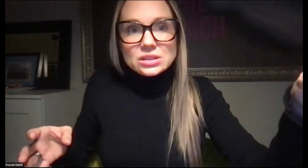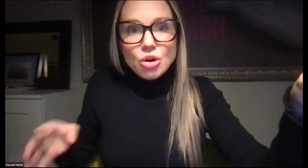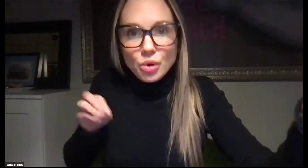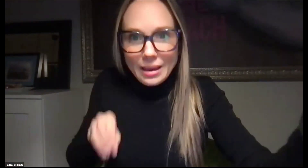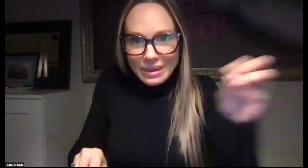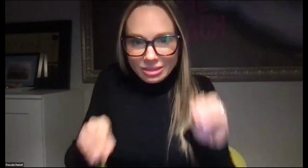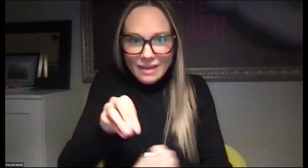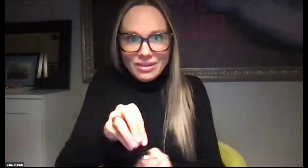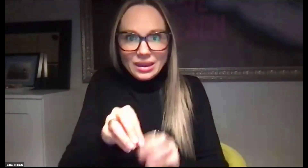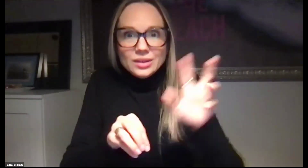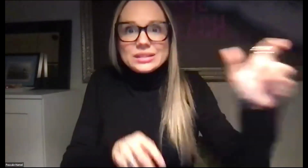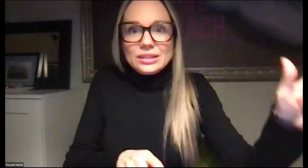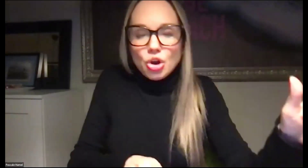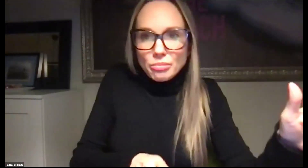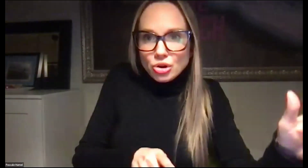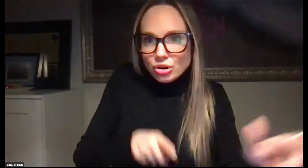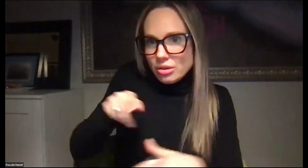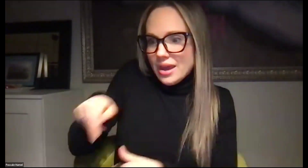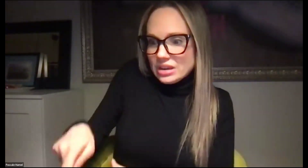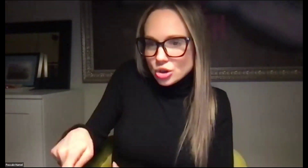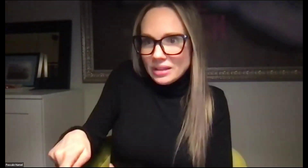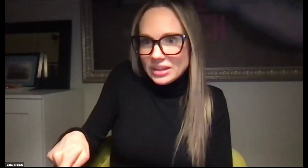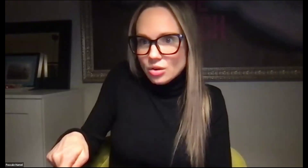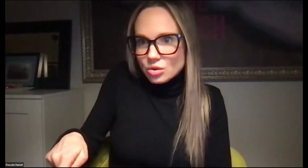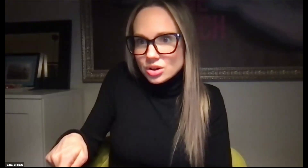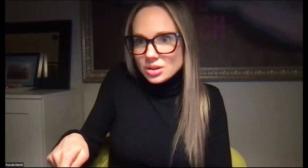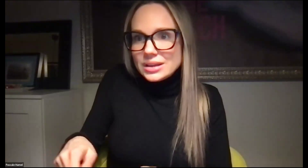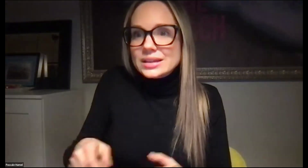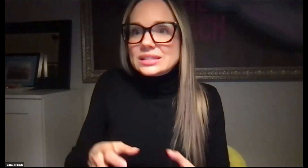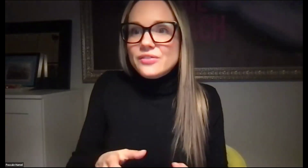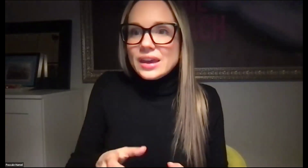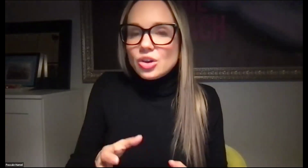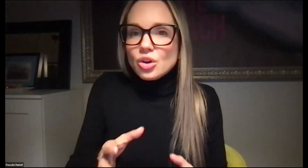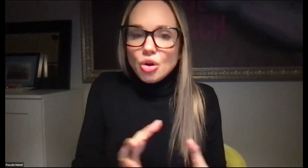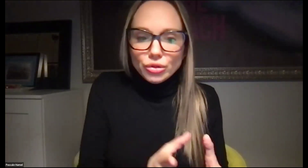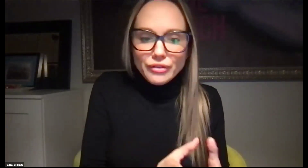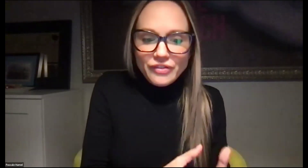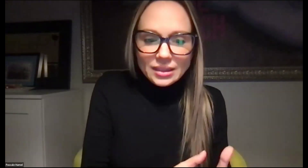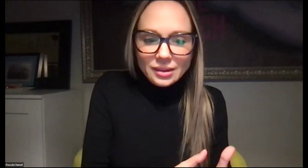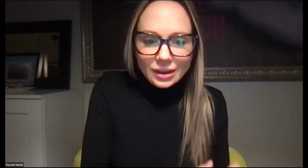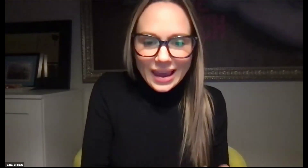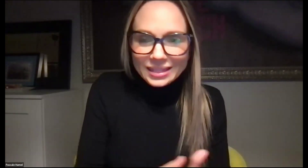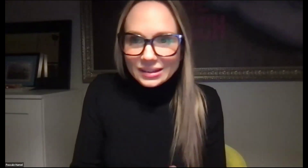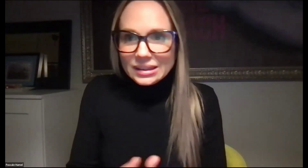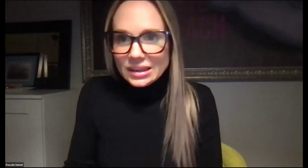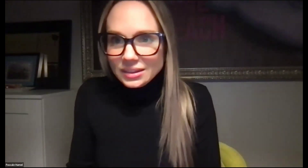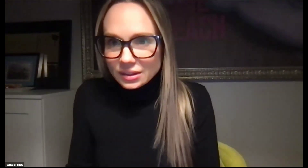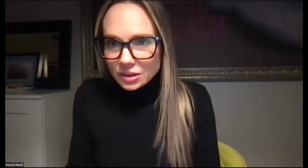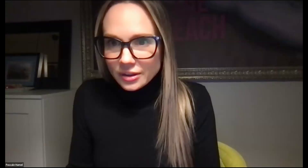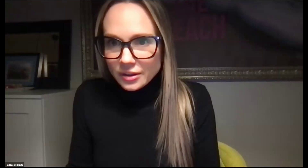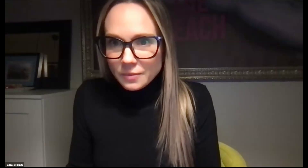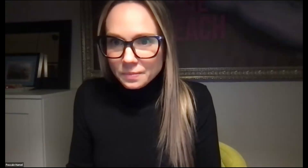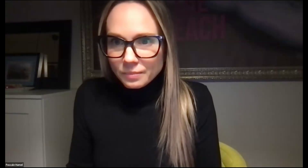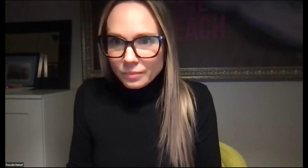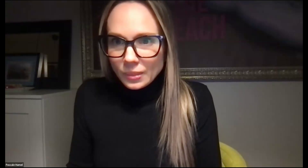La veste, on peut la mettre avec cette robe-là, avec ce pantalon-là. Ce qui fait qu'on a fait 4 kits